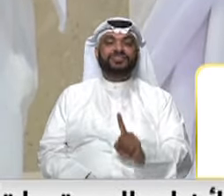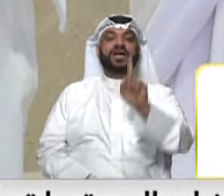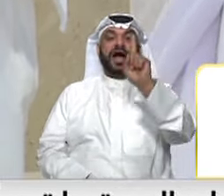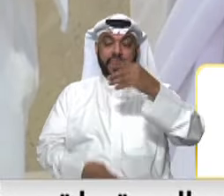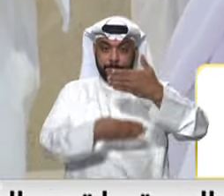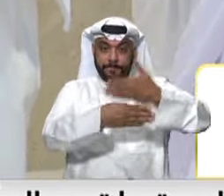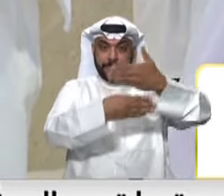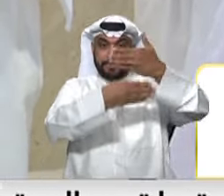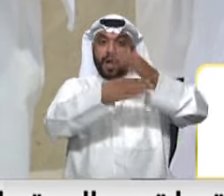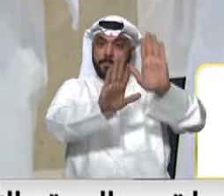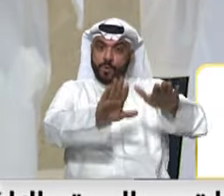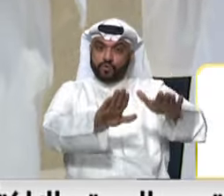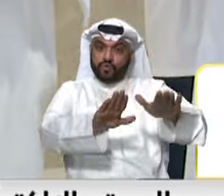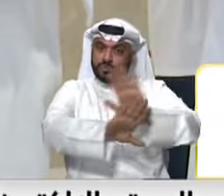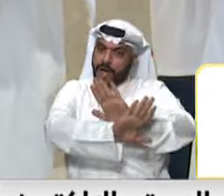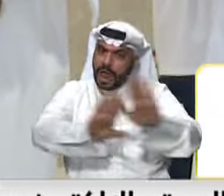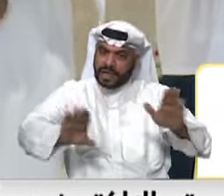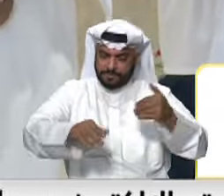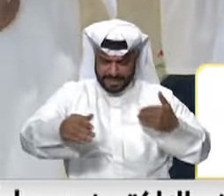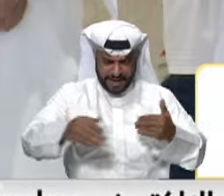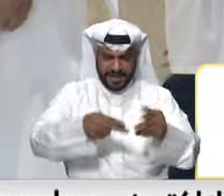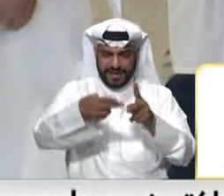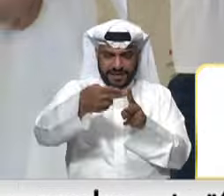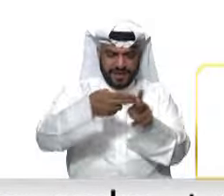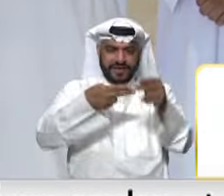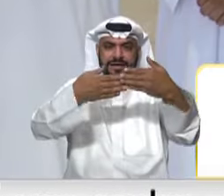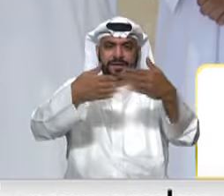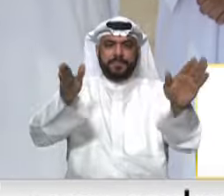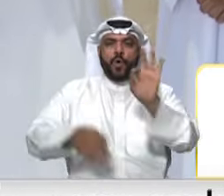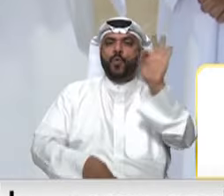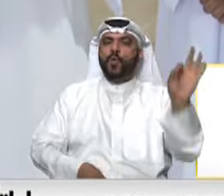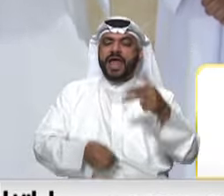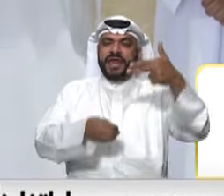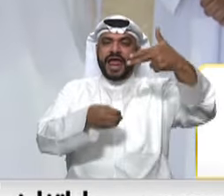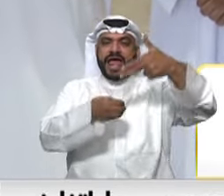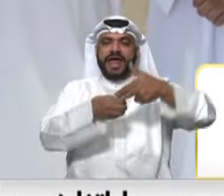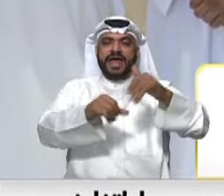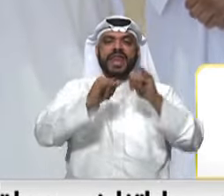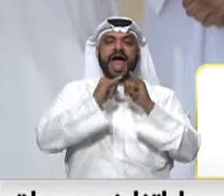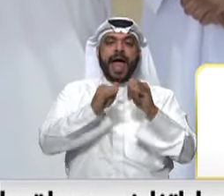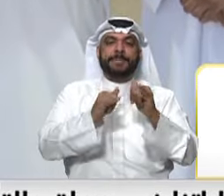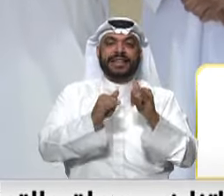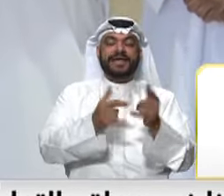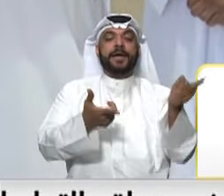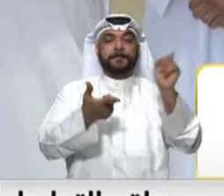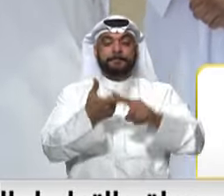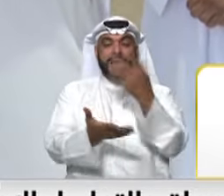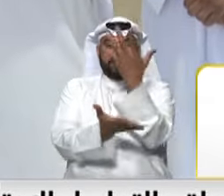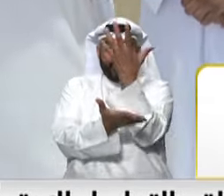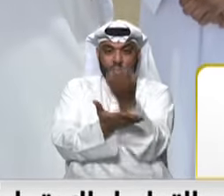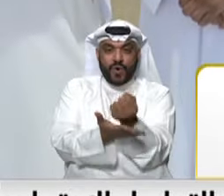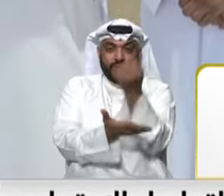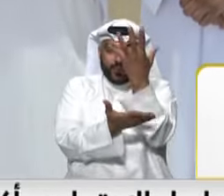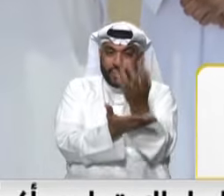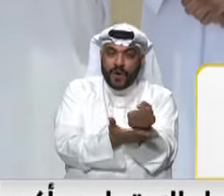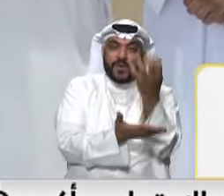في منطقة الأحمدي الصحية، إدخال الملف الإلكتروني